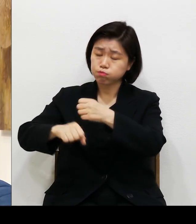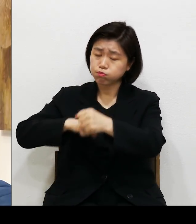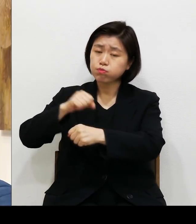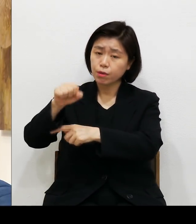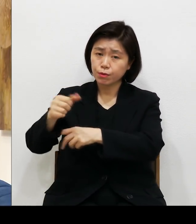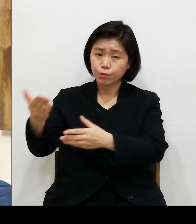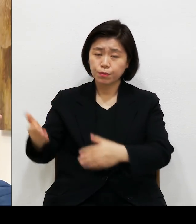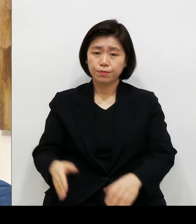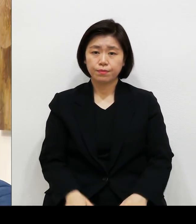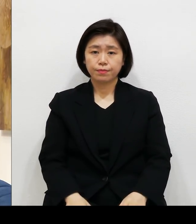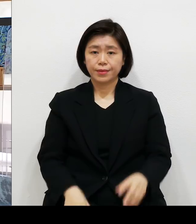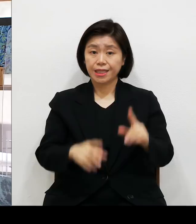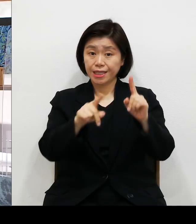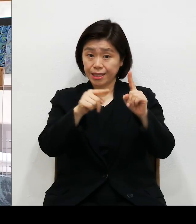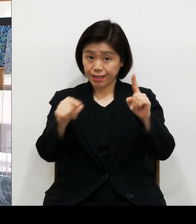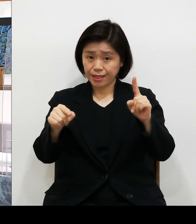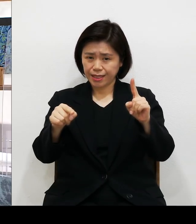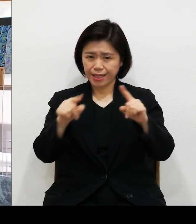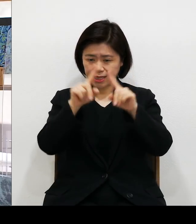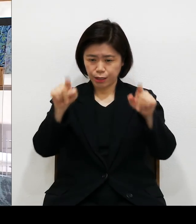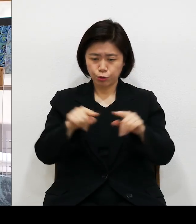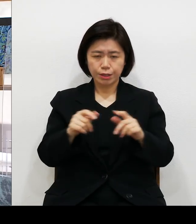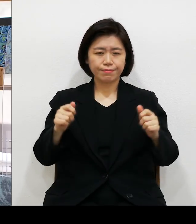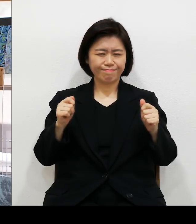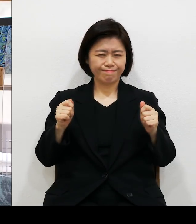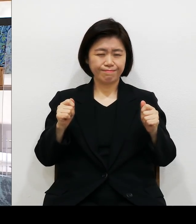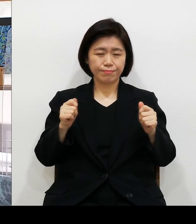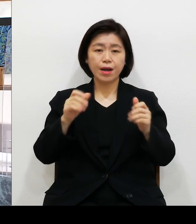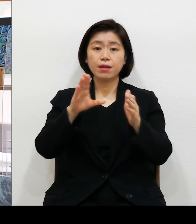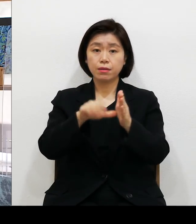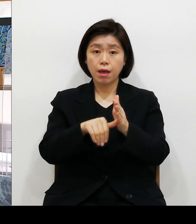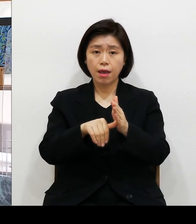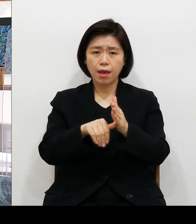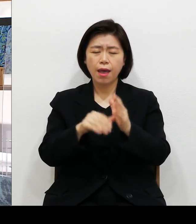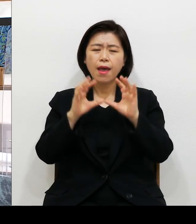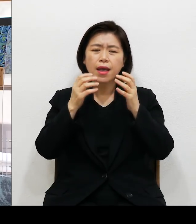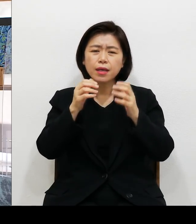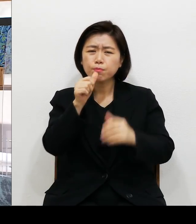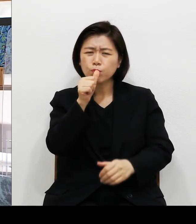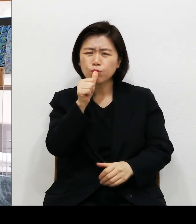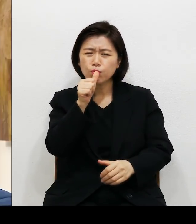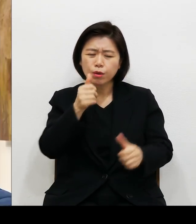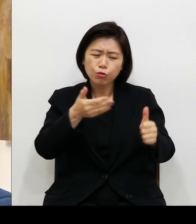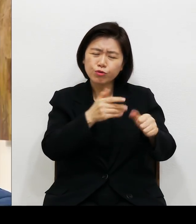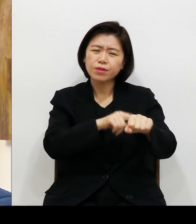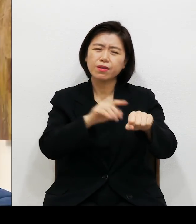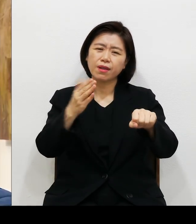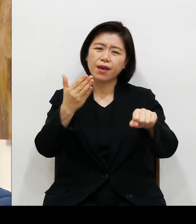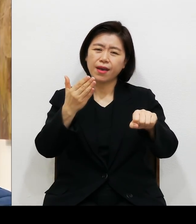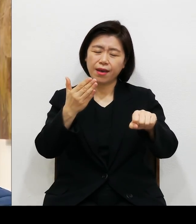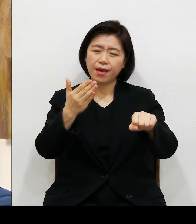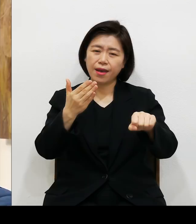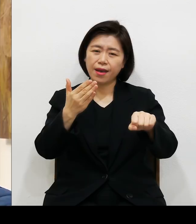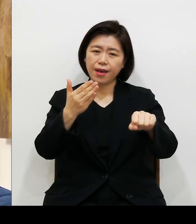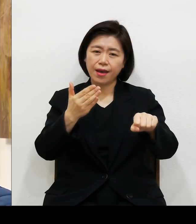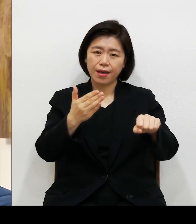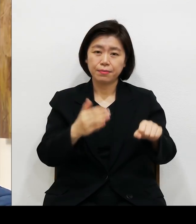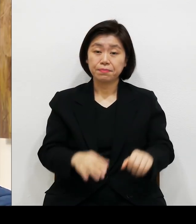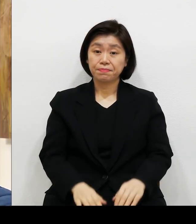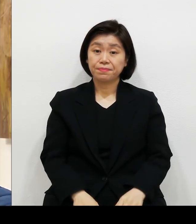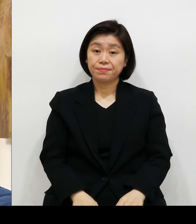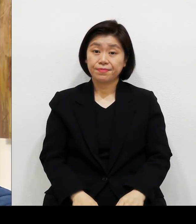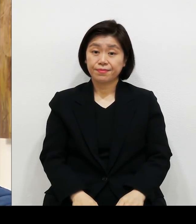해라. 그때가 뭐냐면 1인 시위 하다가 이제 애기 밥 먹을 시간이 돼서 벤치에 앉아서 애기 이렇게 우유 먹이고.